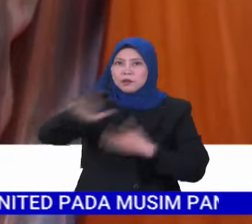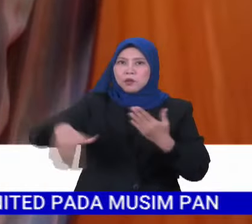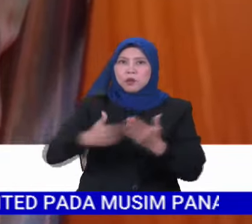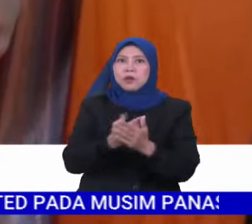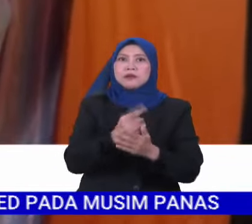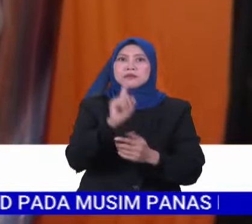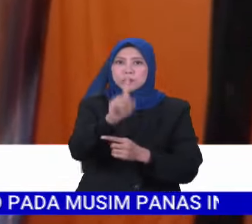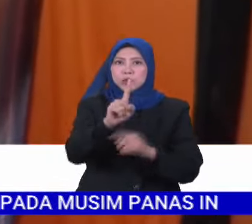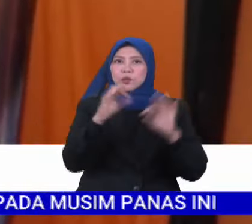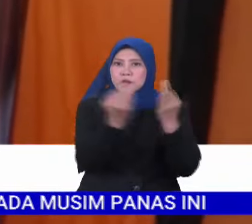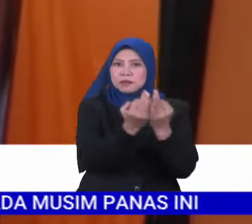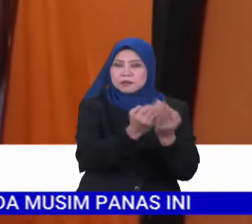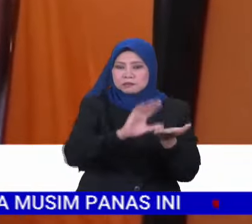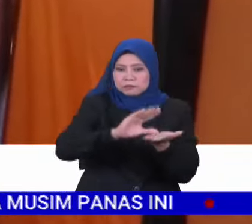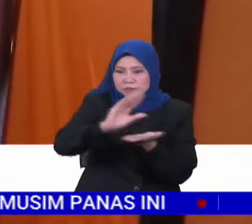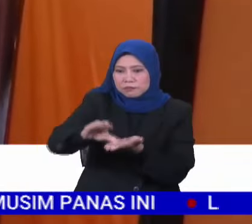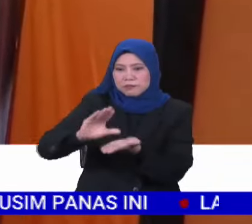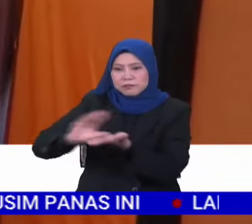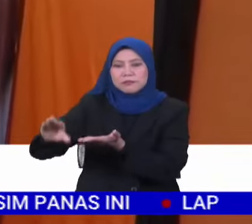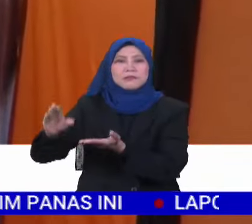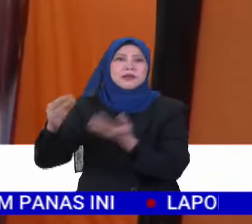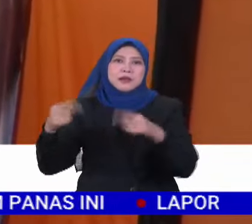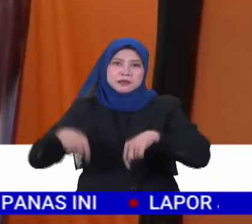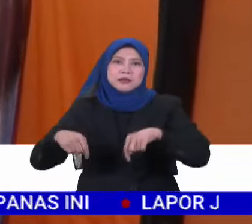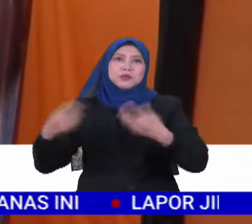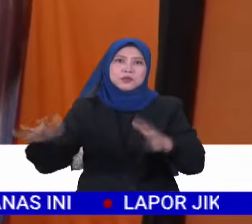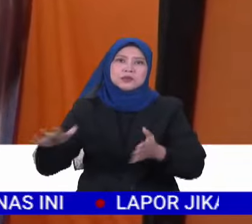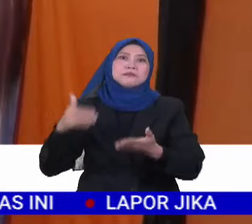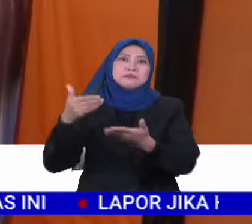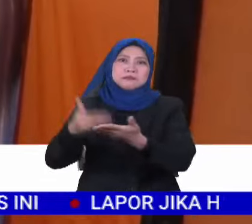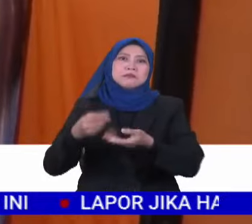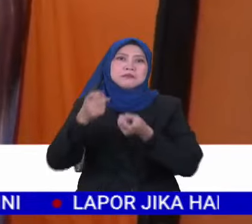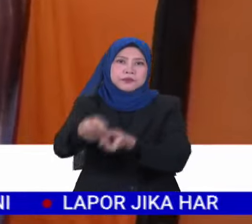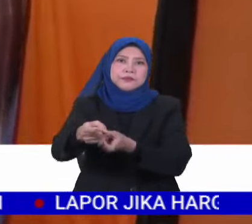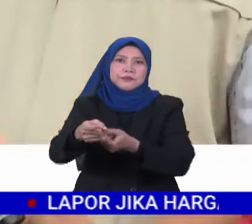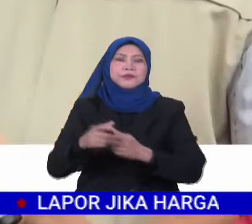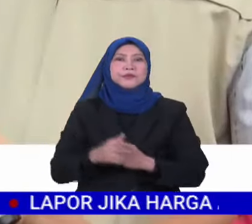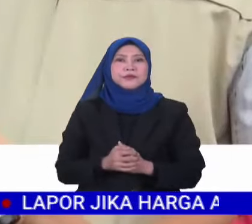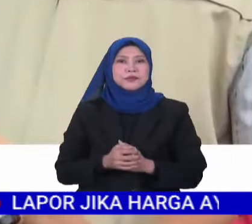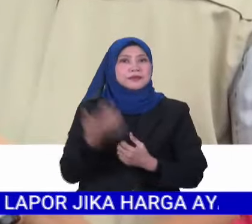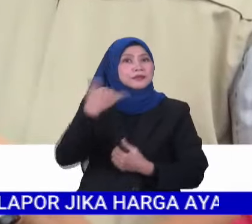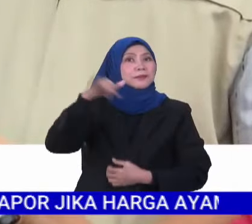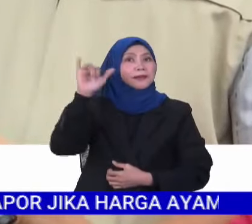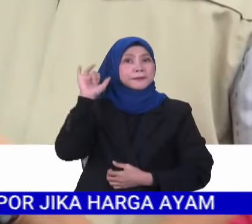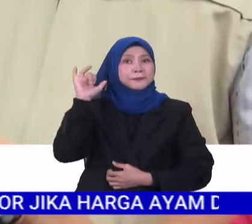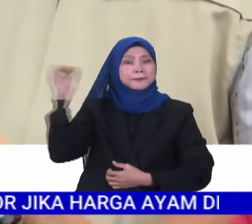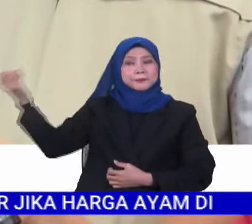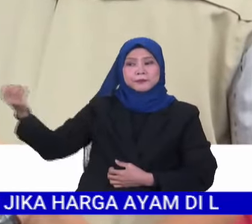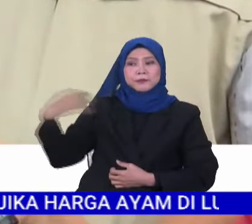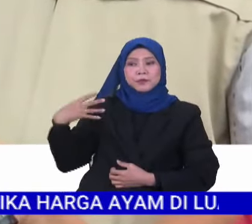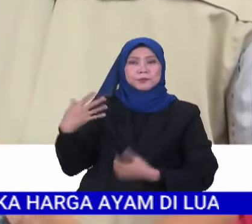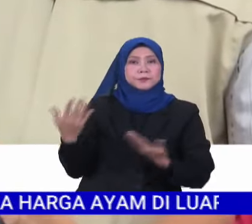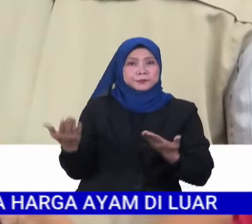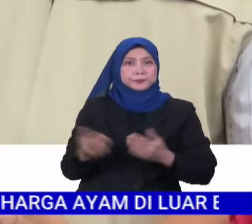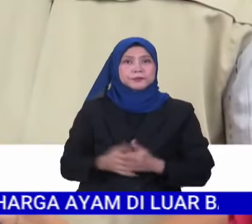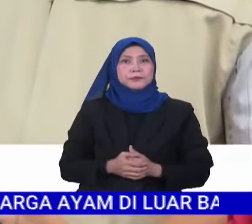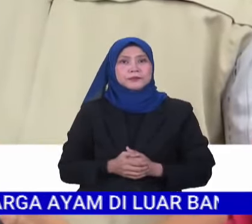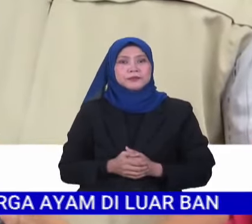kepada ketua ishomah hal ini telah pun kita sampaikan Faisal HKI tadi malam kan